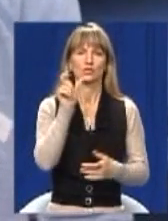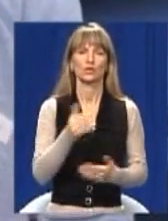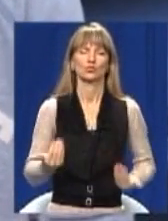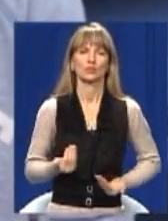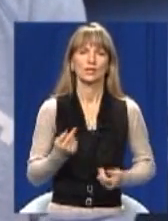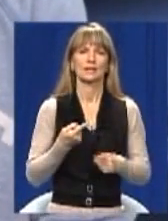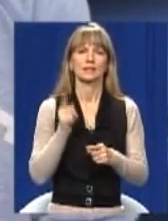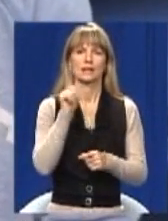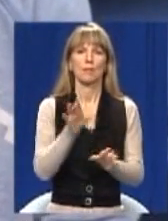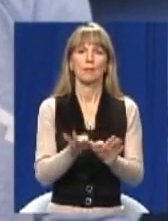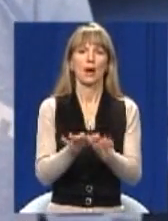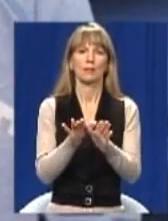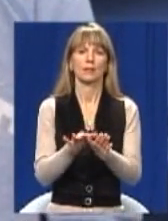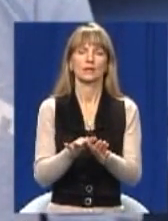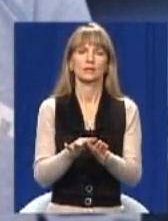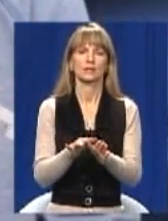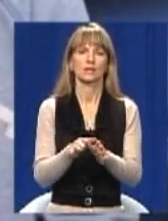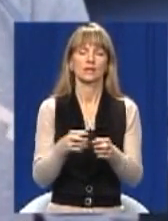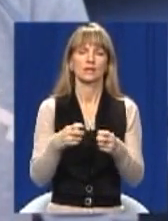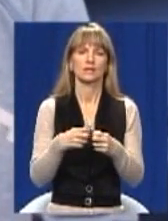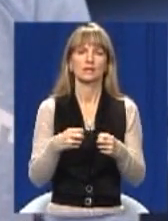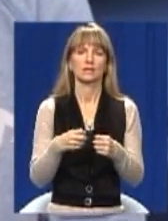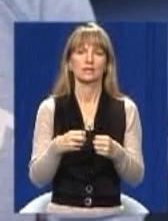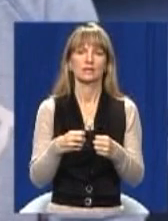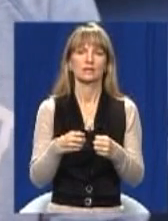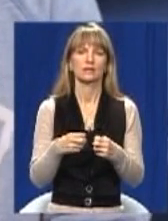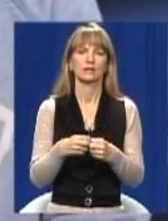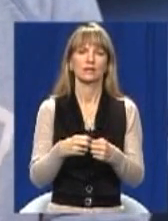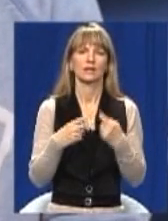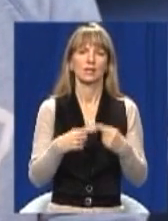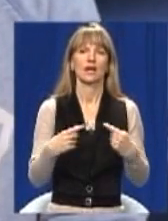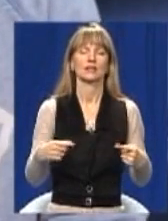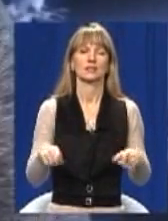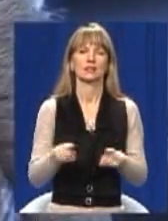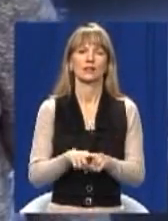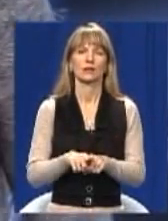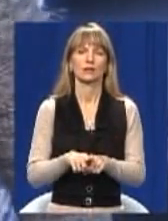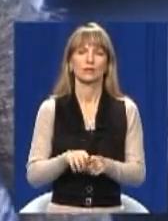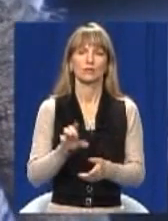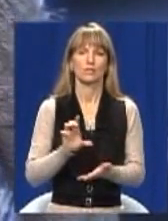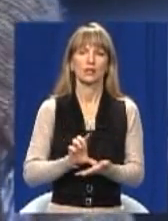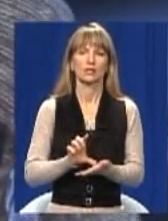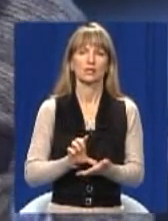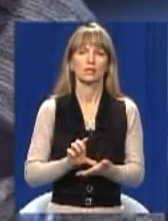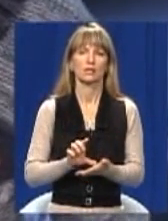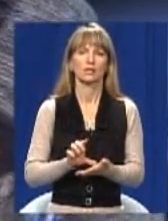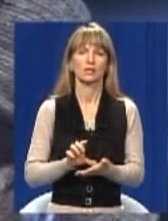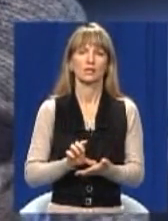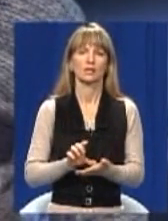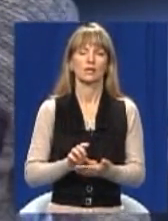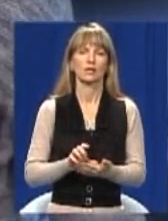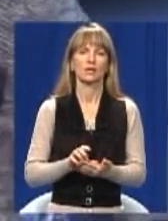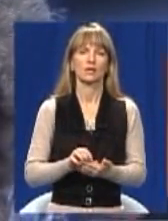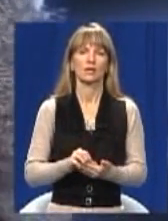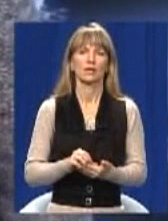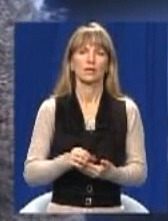баночки, кипиночки. Ну, еще всякое такое. Мой любимый